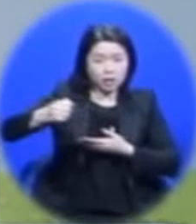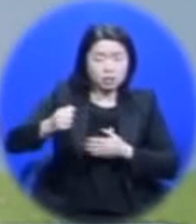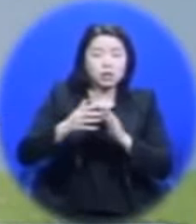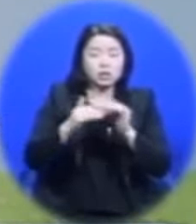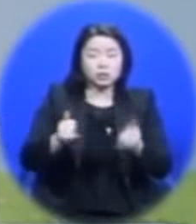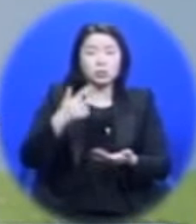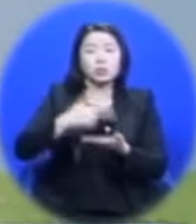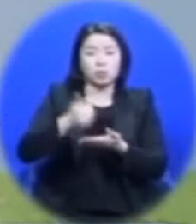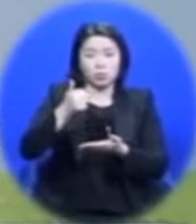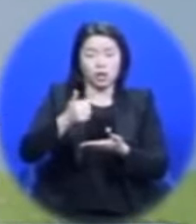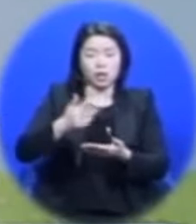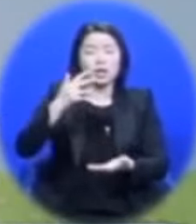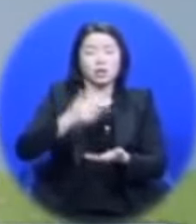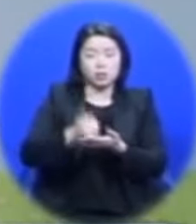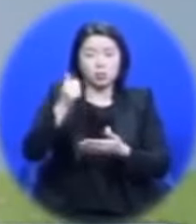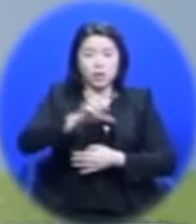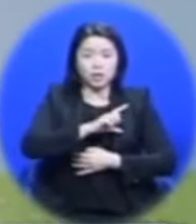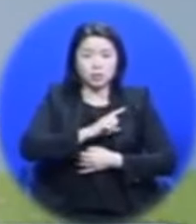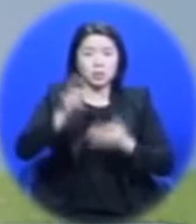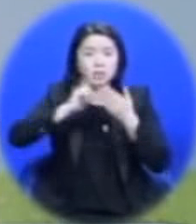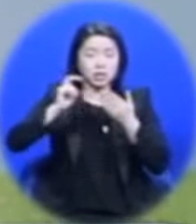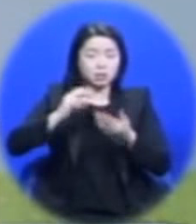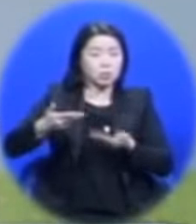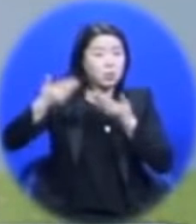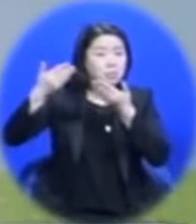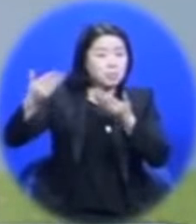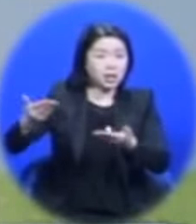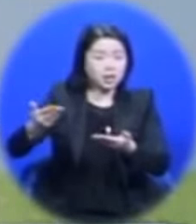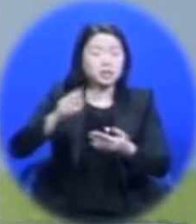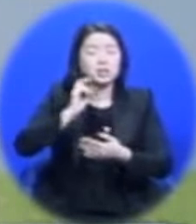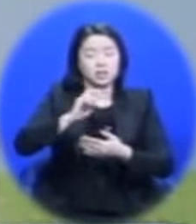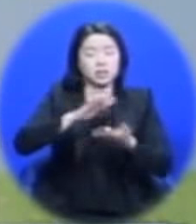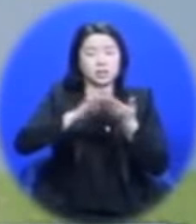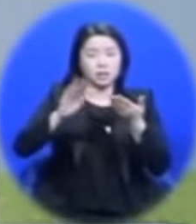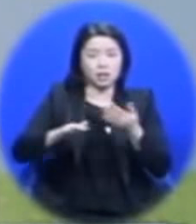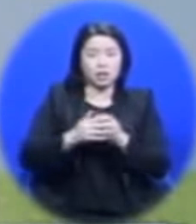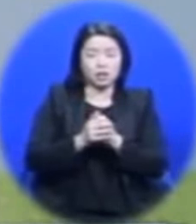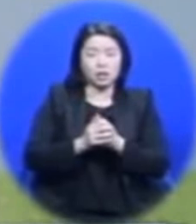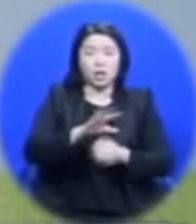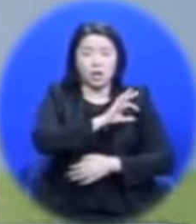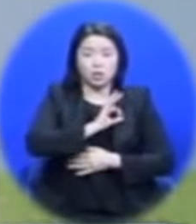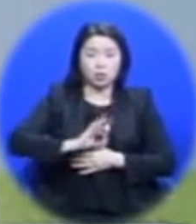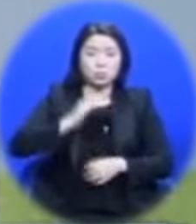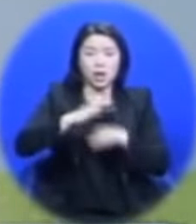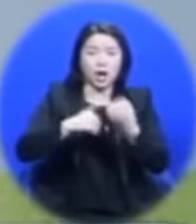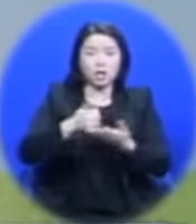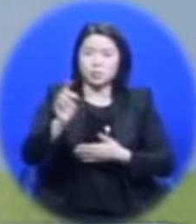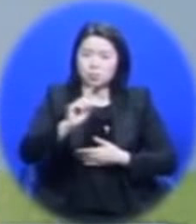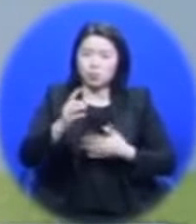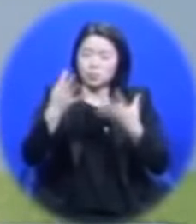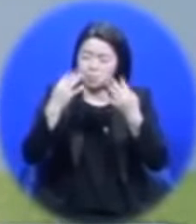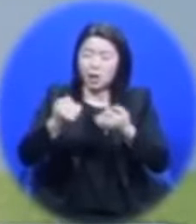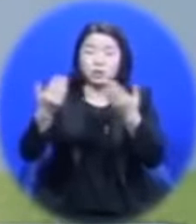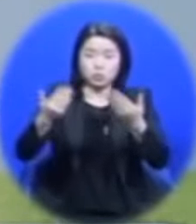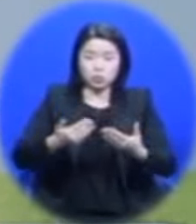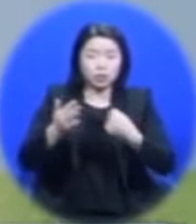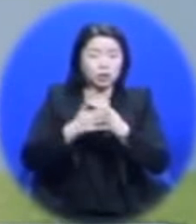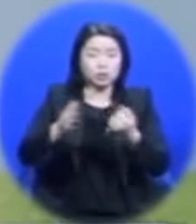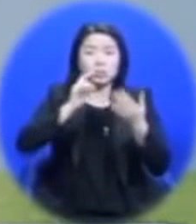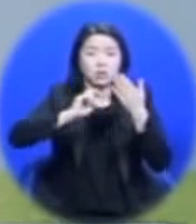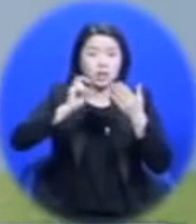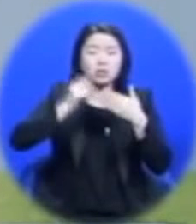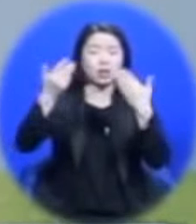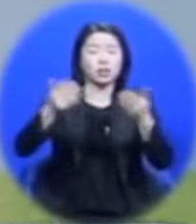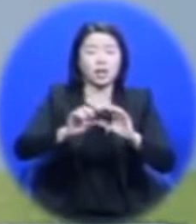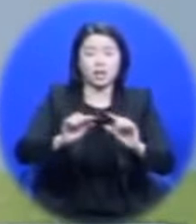여호와시오니 여호와의 이름이 찬송을 받으실지니이다. 욥은 하나님이 뭘 많이 주셔서 찬송한 게